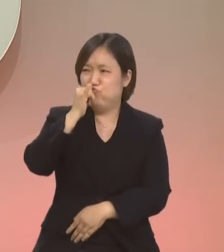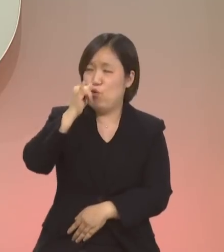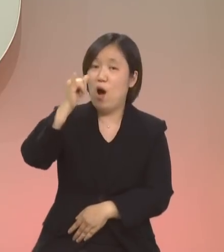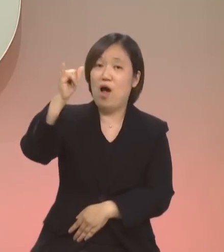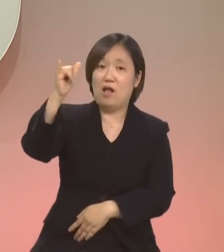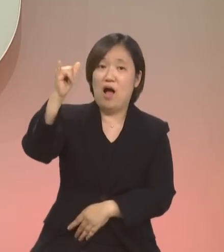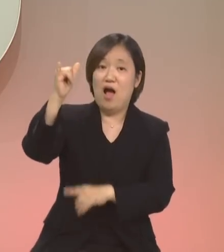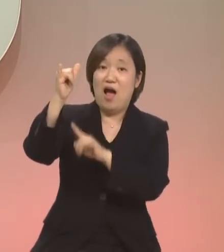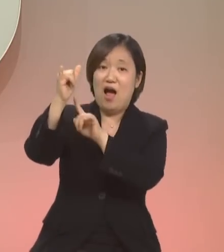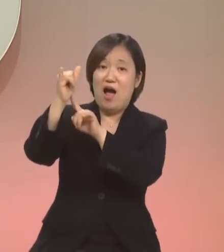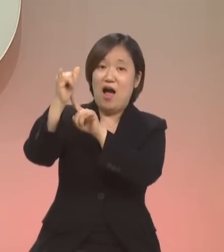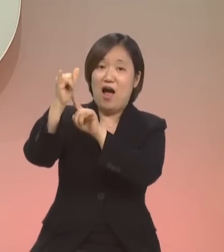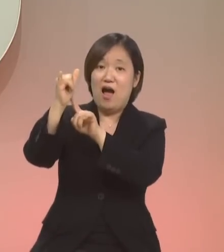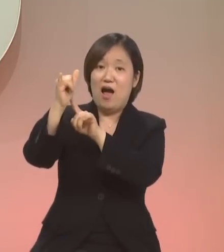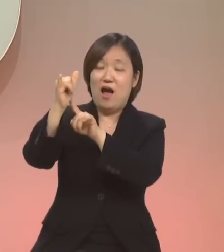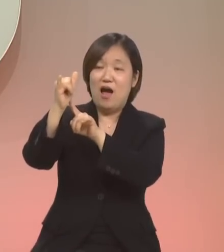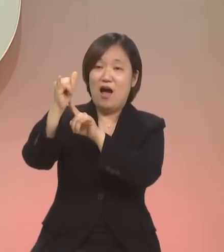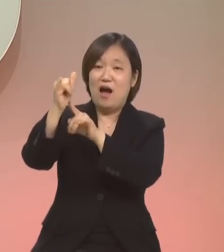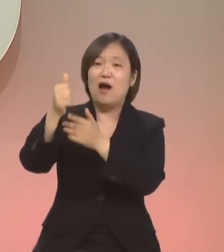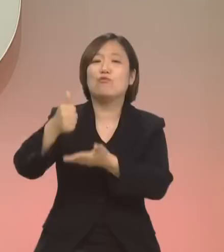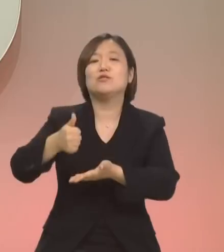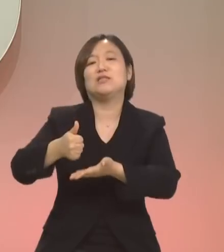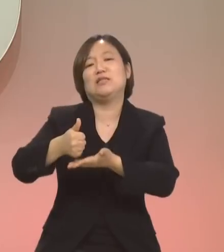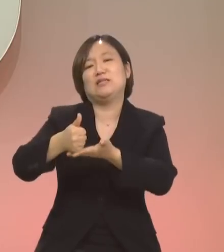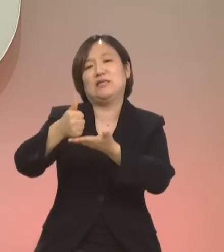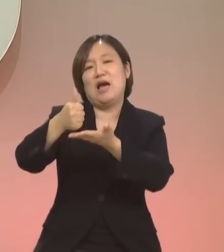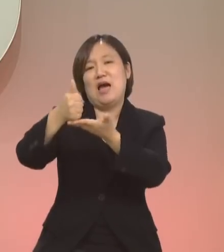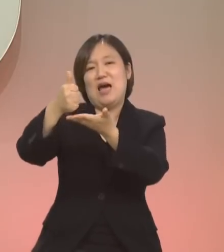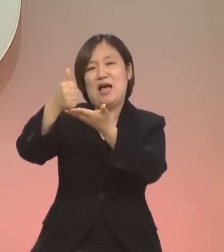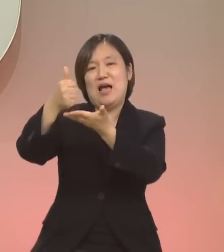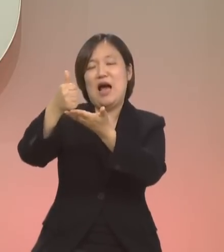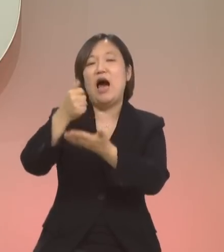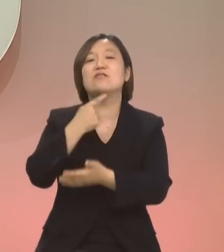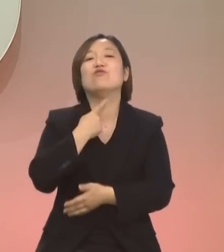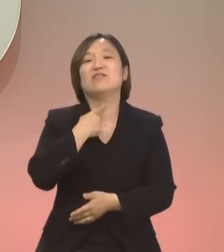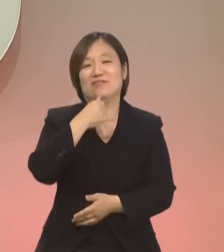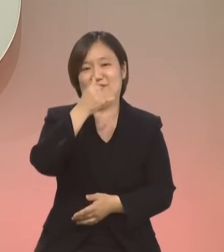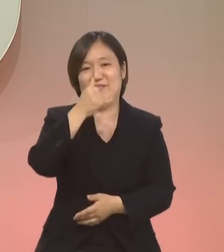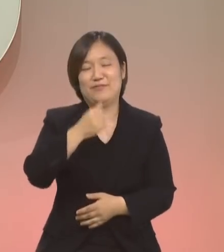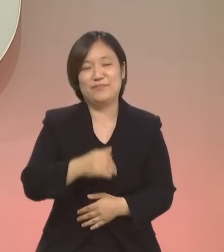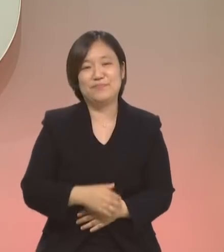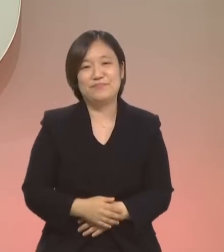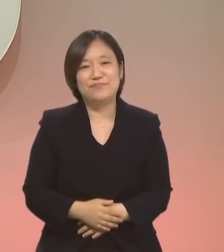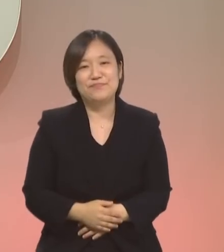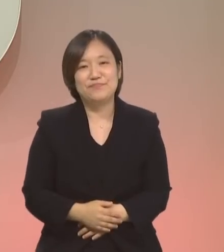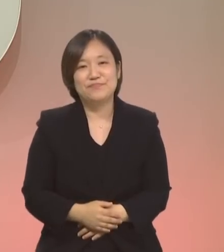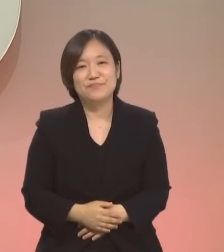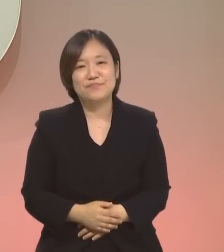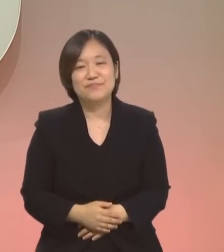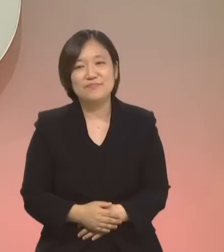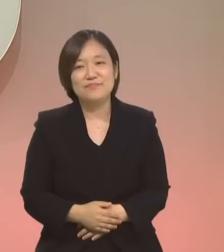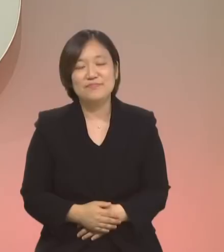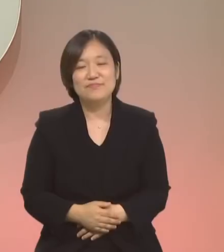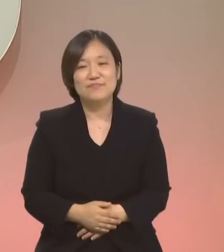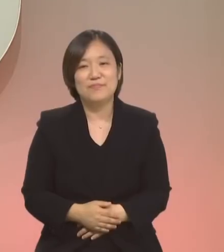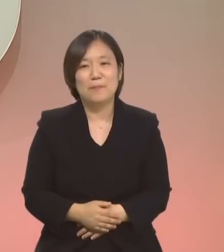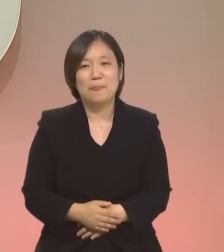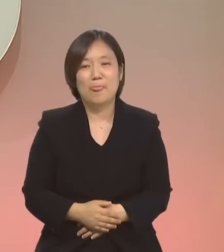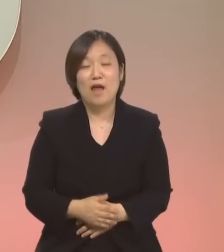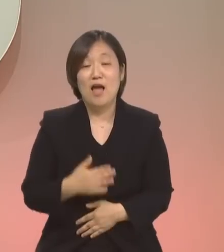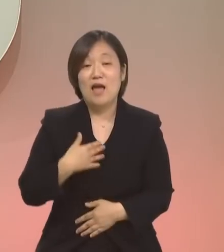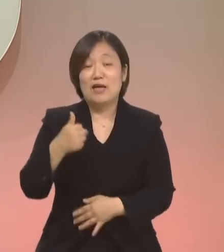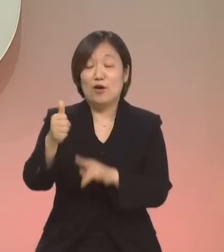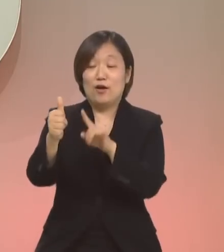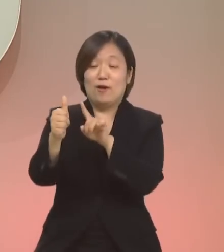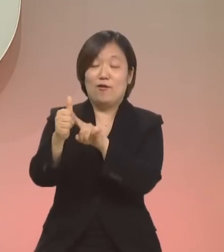대단합시다라고 그렇게 제가 덕담을 해드렸습니다 그런데 이제이